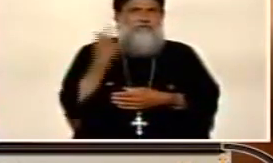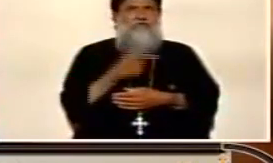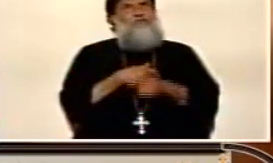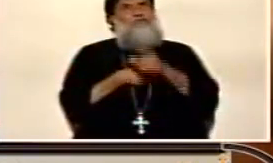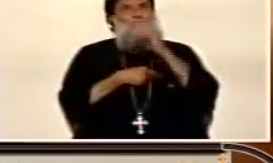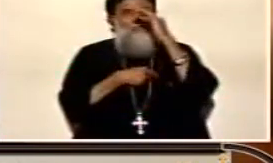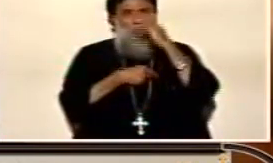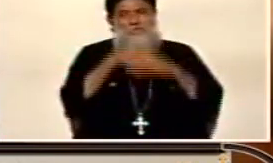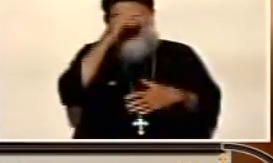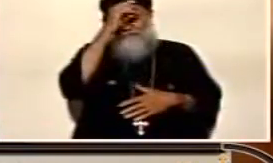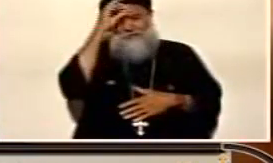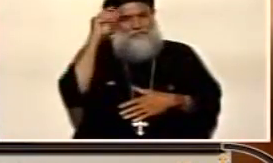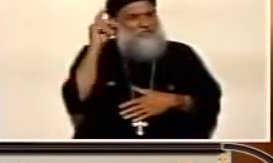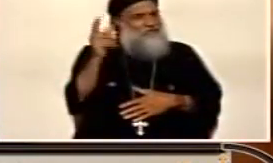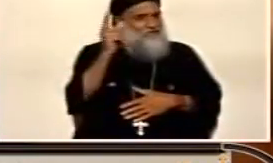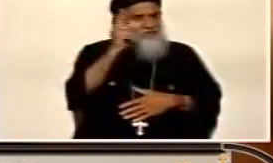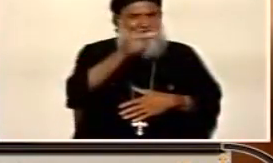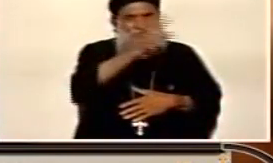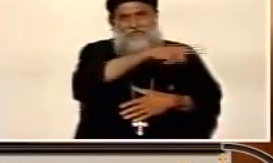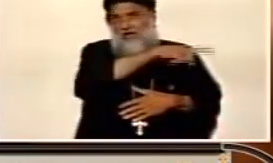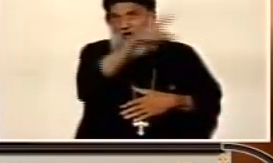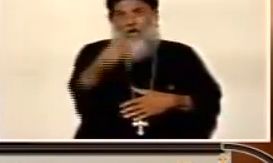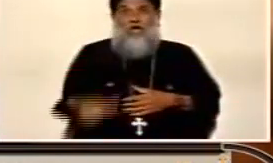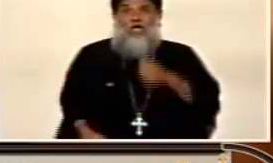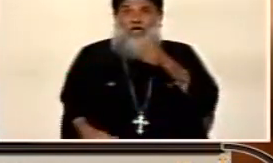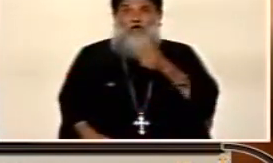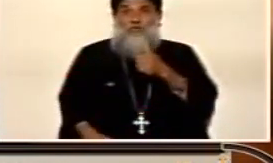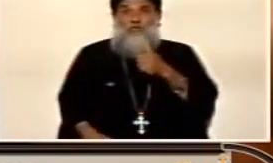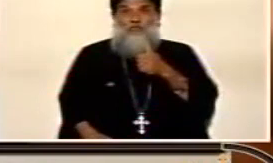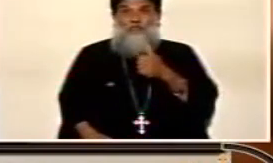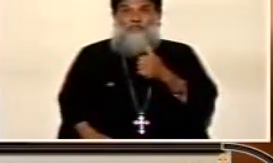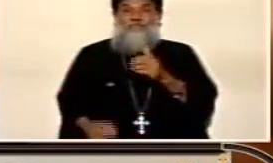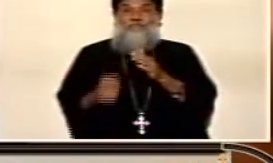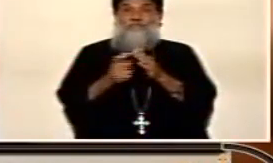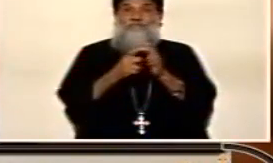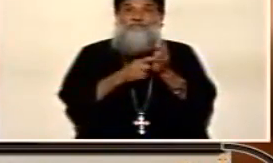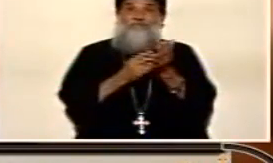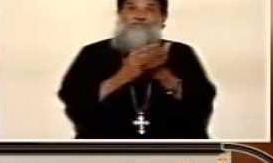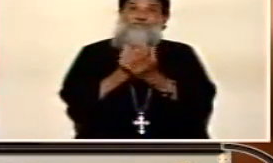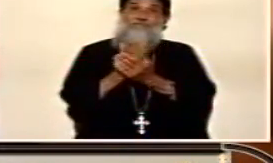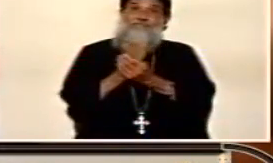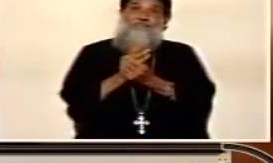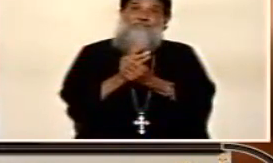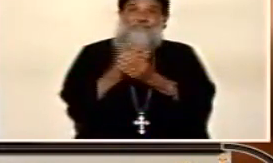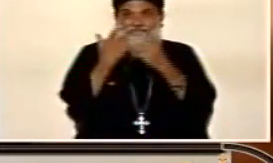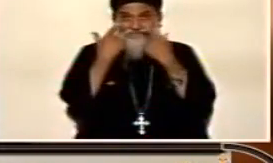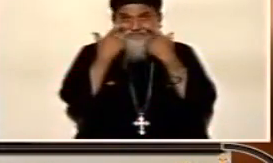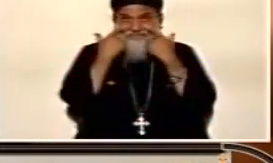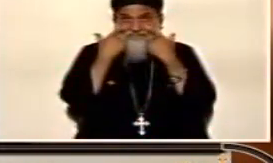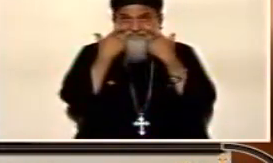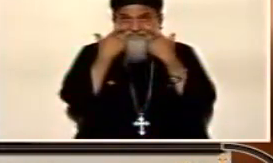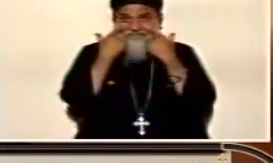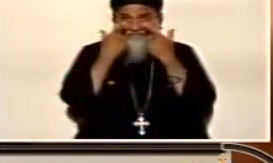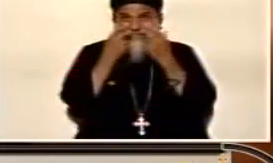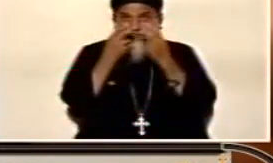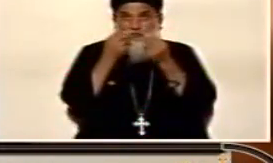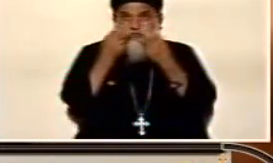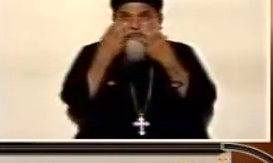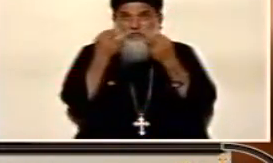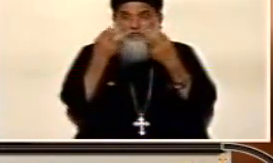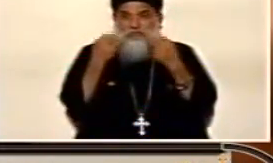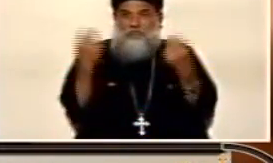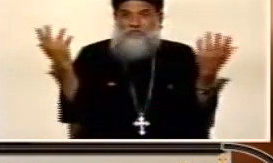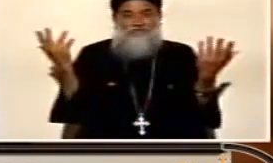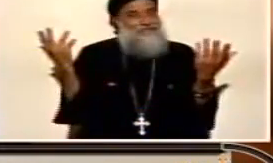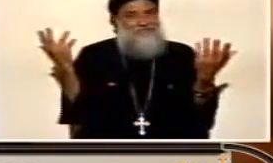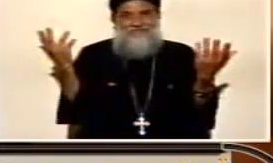قلائل مثاليين وحلوين وبينفذوا وصية ربنا لكن مش كثر أو مش كتير